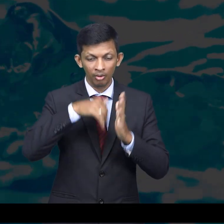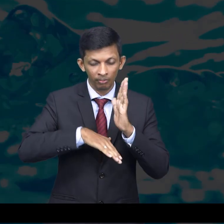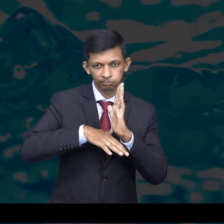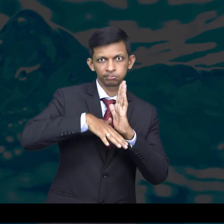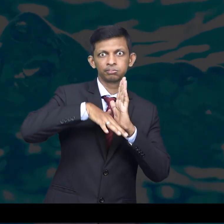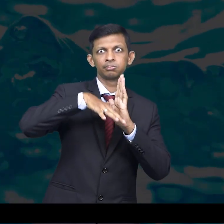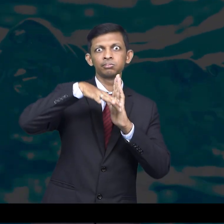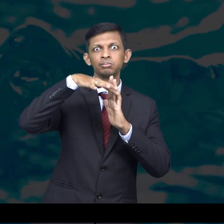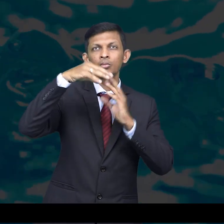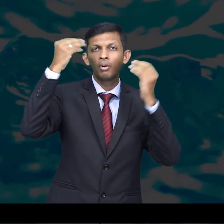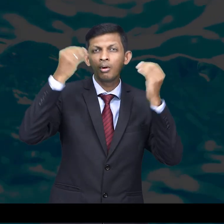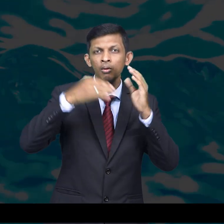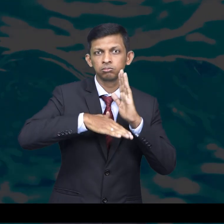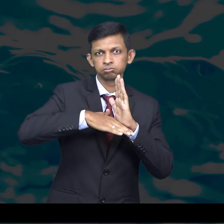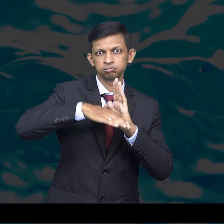बाढ़,